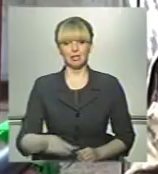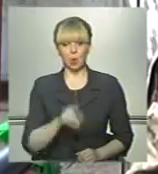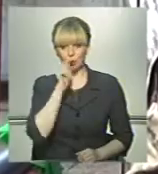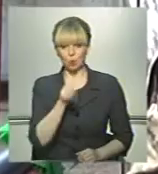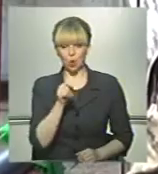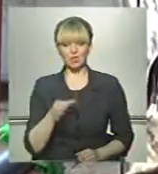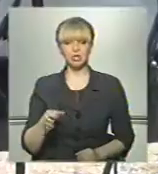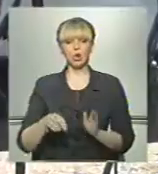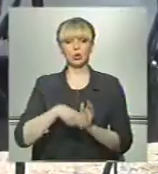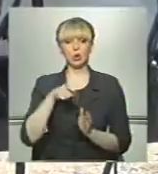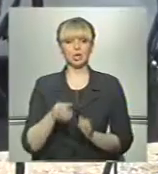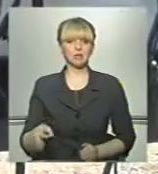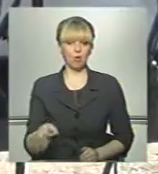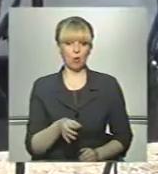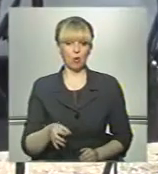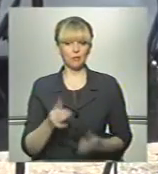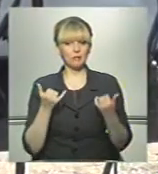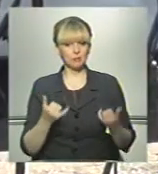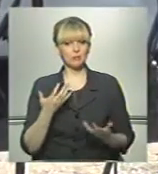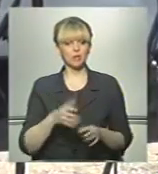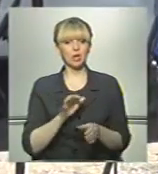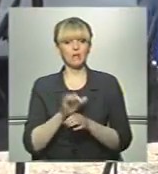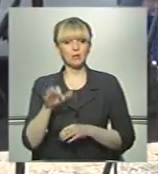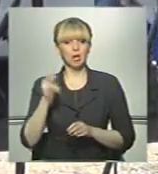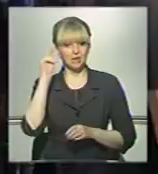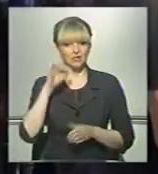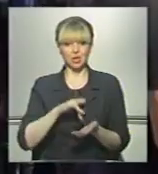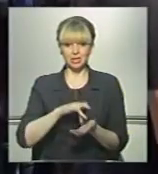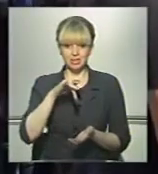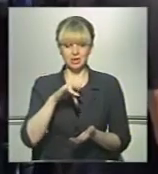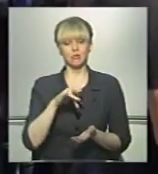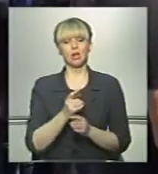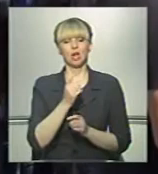Луганської, Донецької областей. Наразі вже відправили до навчальних центрів